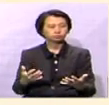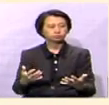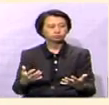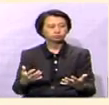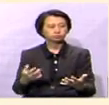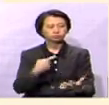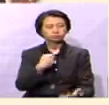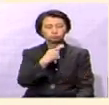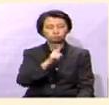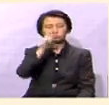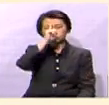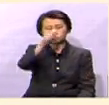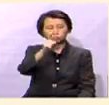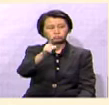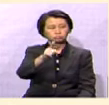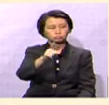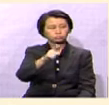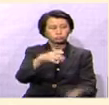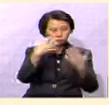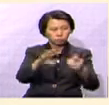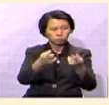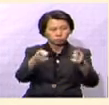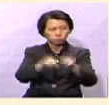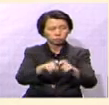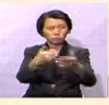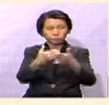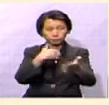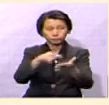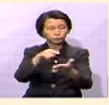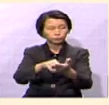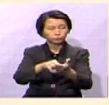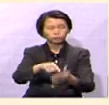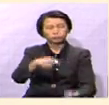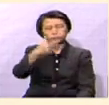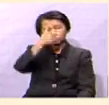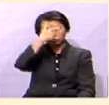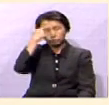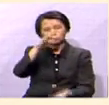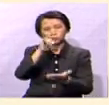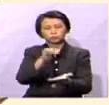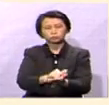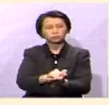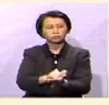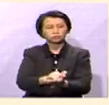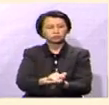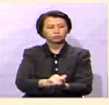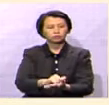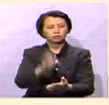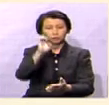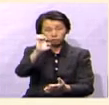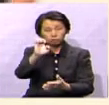revolusi perdagangan yang berlaku sebelum ini. Oleh kerana yang demikian, e-dagang